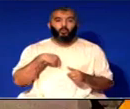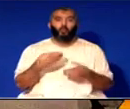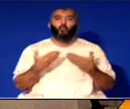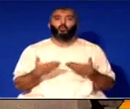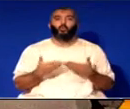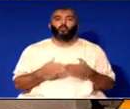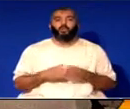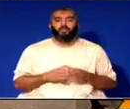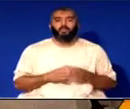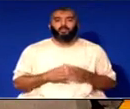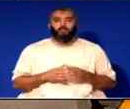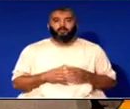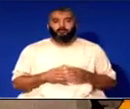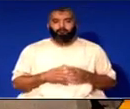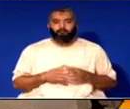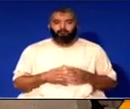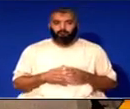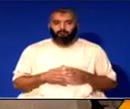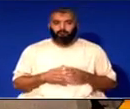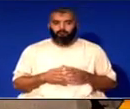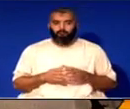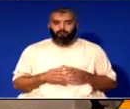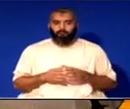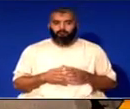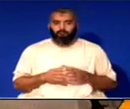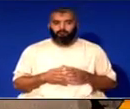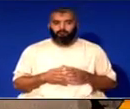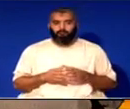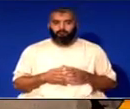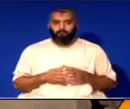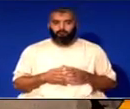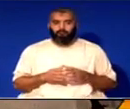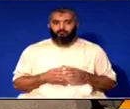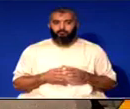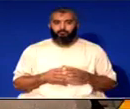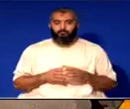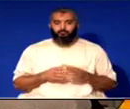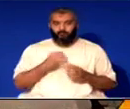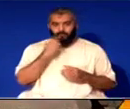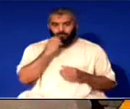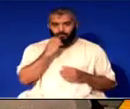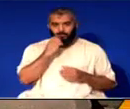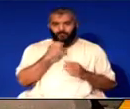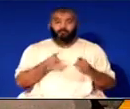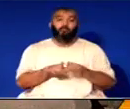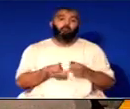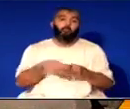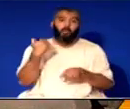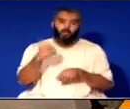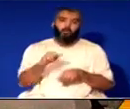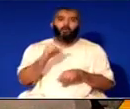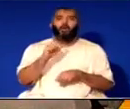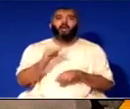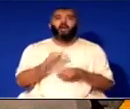إنارة انشغالاتكم، أسئلتكم، مسائلكم إلى آخره، أو عن طريق صفحة